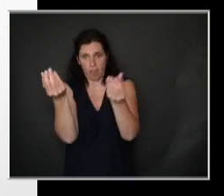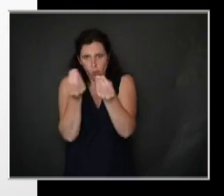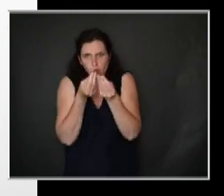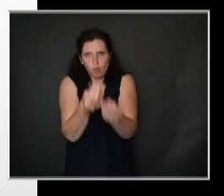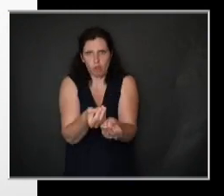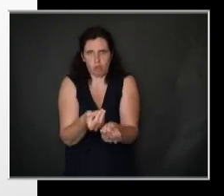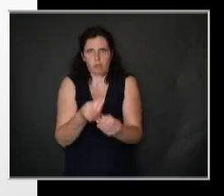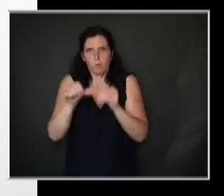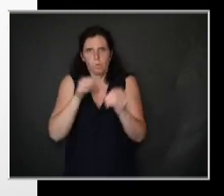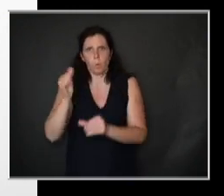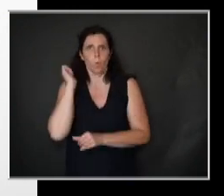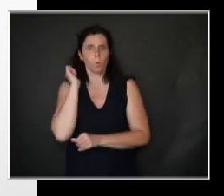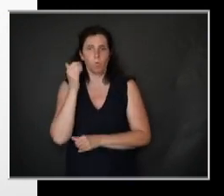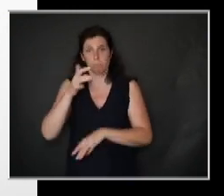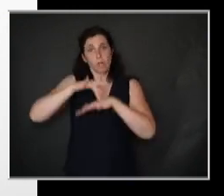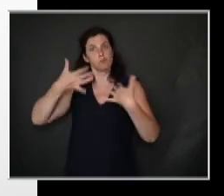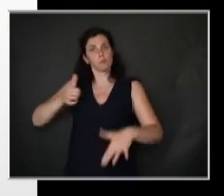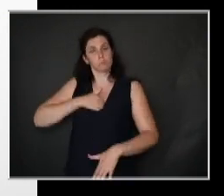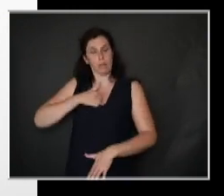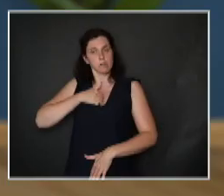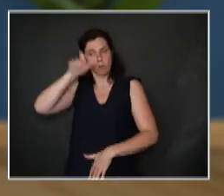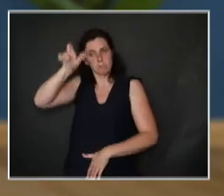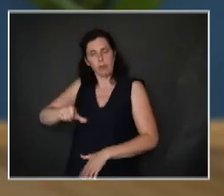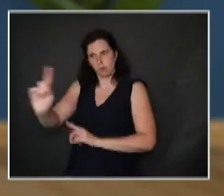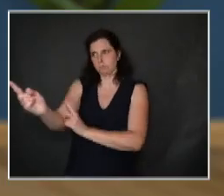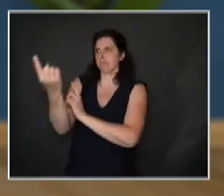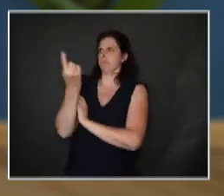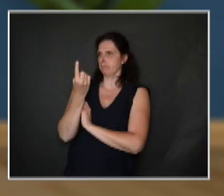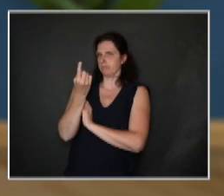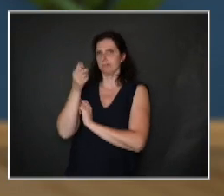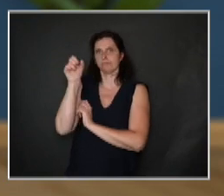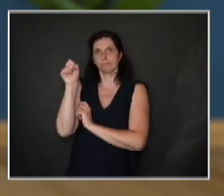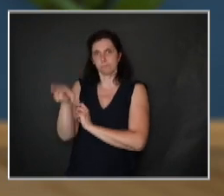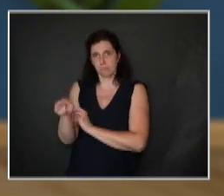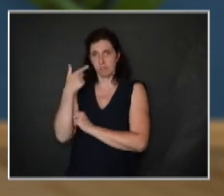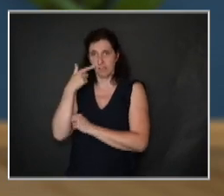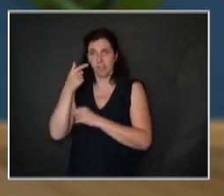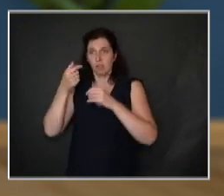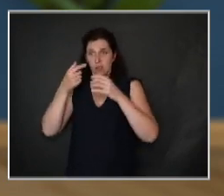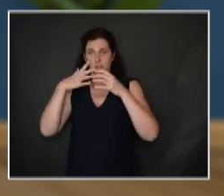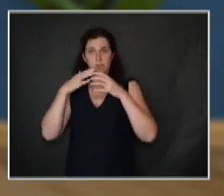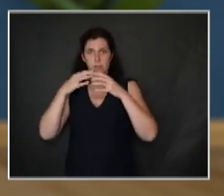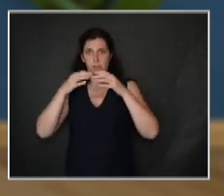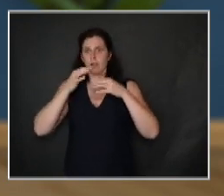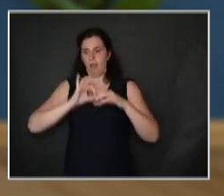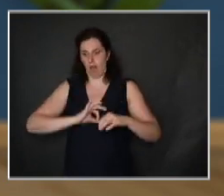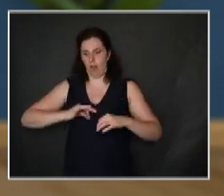vécu personnellement avec un patient, un anévrisme, c'est-à-dire un gonflement de